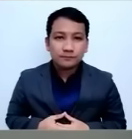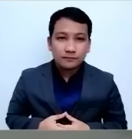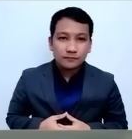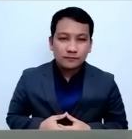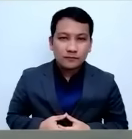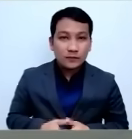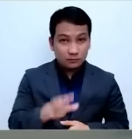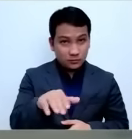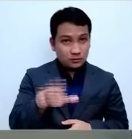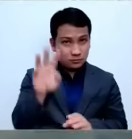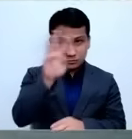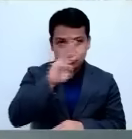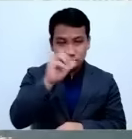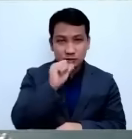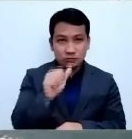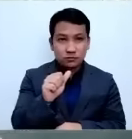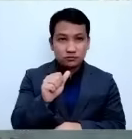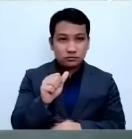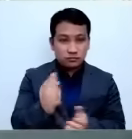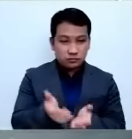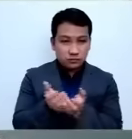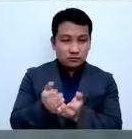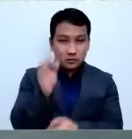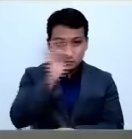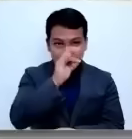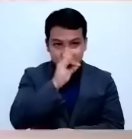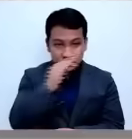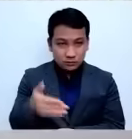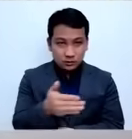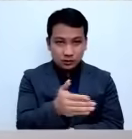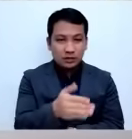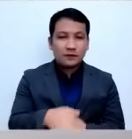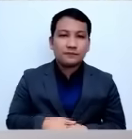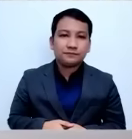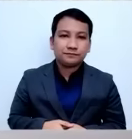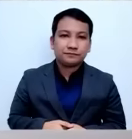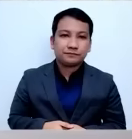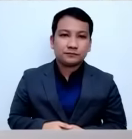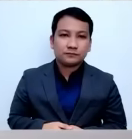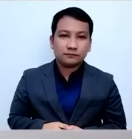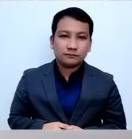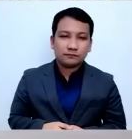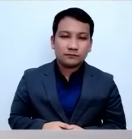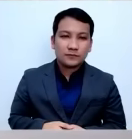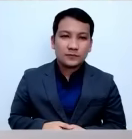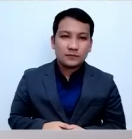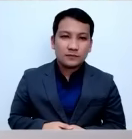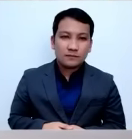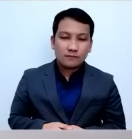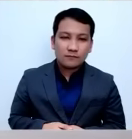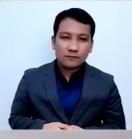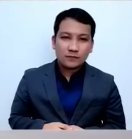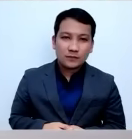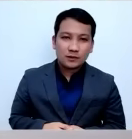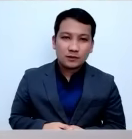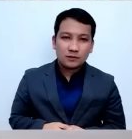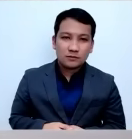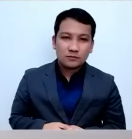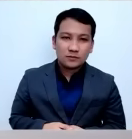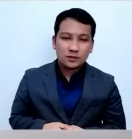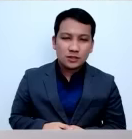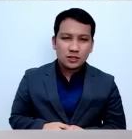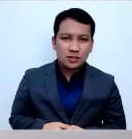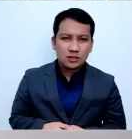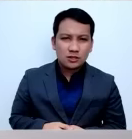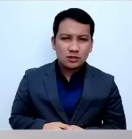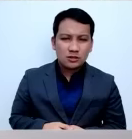dapat humadlang sa pagpalaot ng mga Pilipinong mangingisda. And I asked that we go back